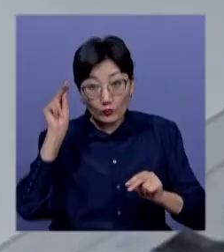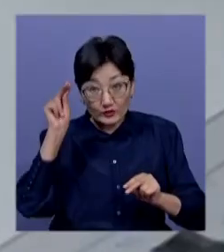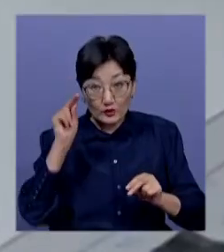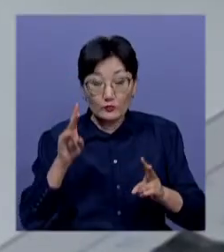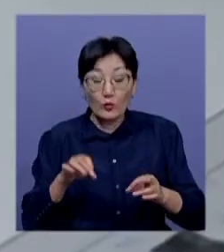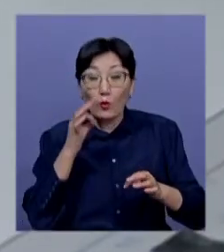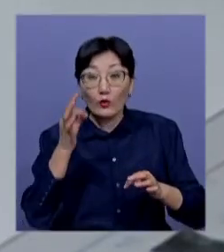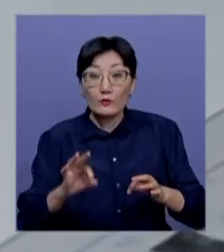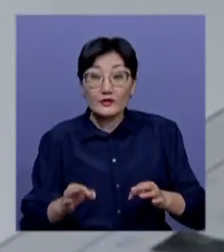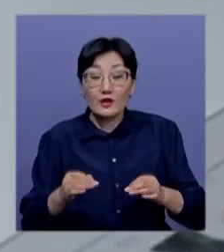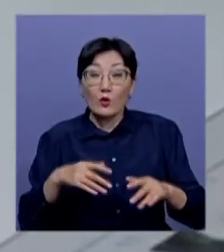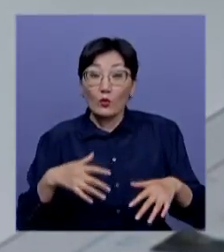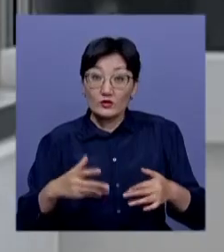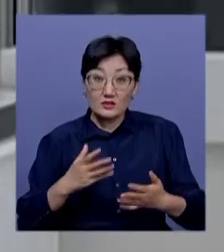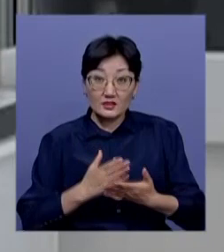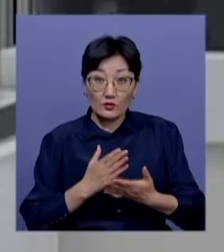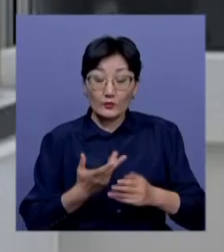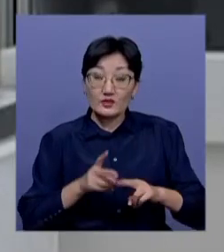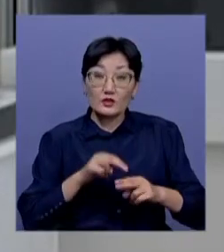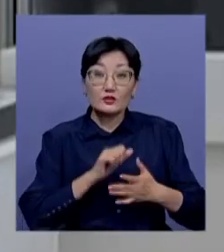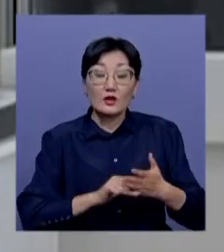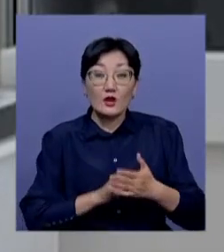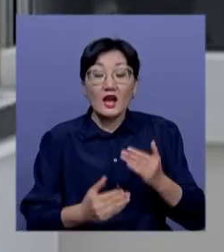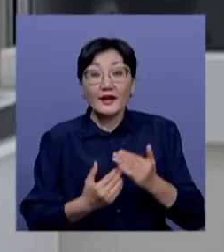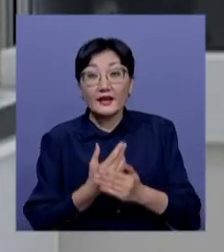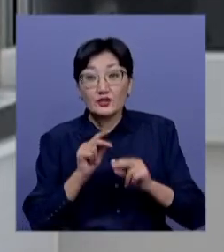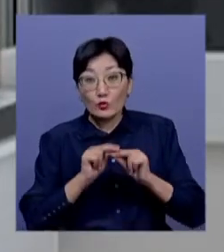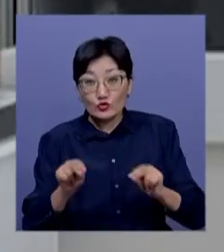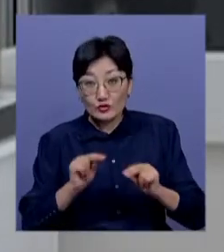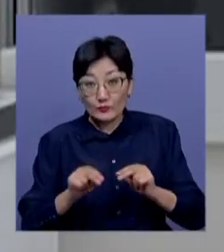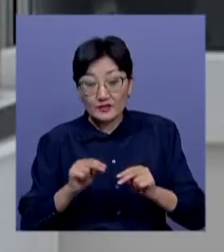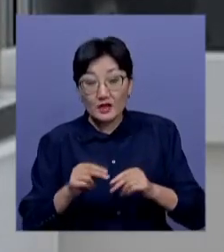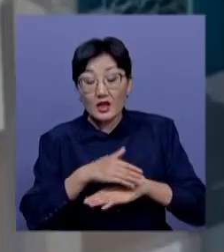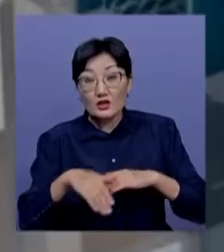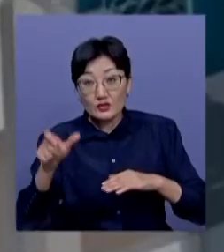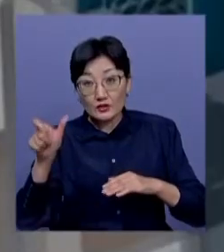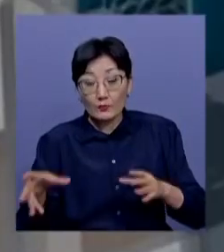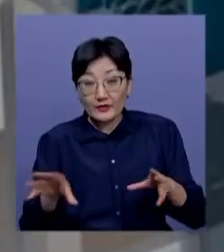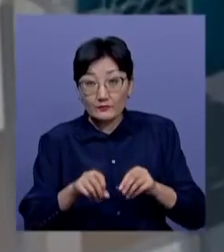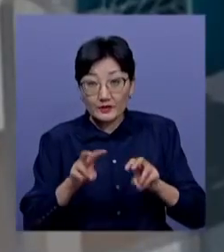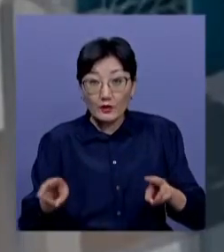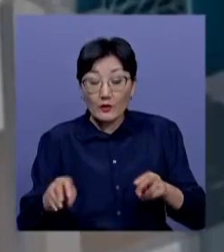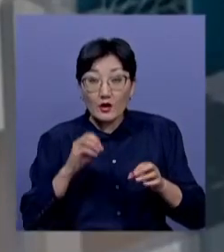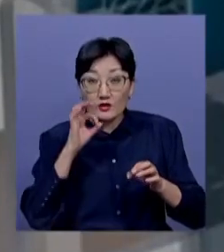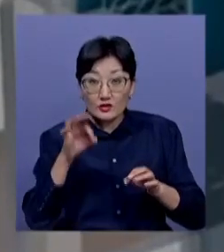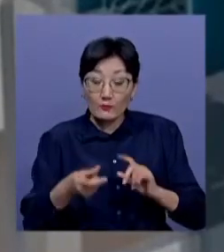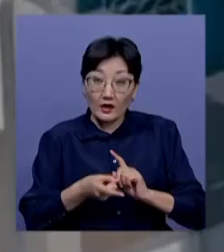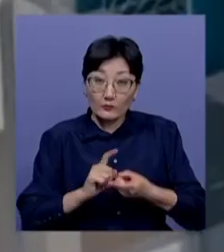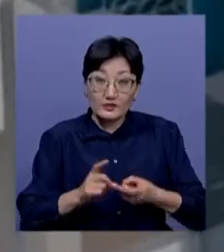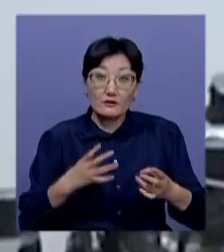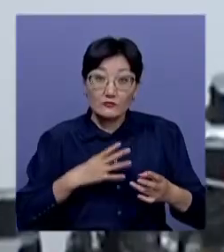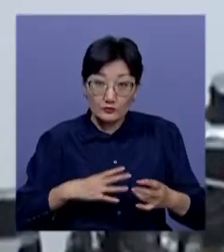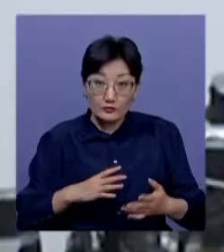алғанмен тәжірибеде осал келеді дейді ол. Сол себепті қайта үйретіп тіпті шетел мамандарымен тәжірибе алмастыруға тура келетінін